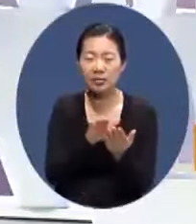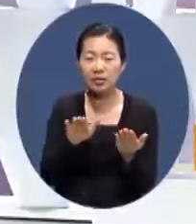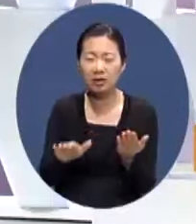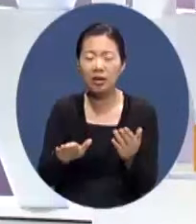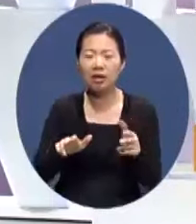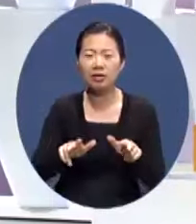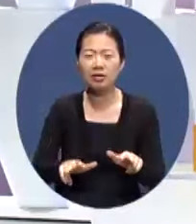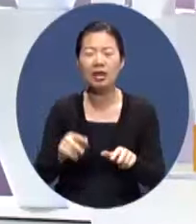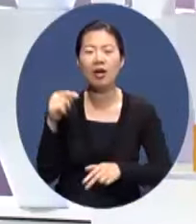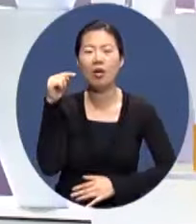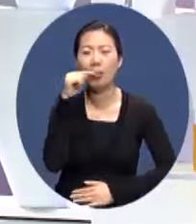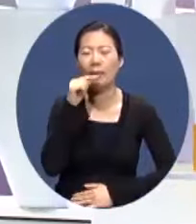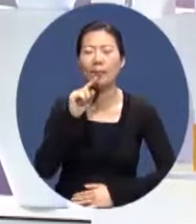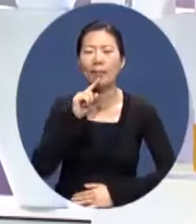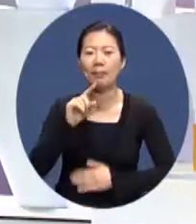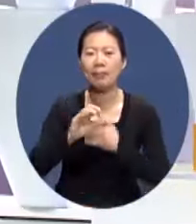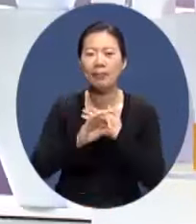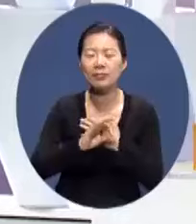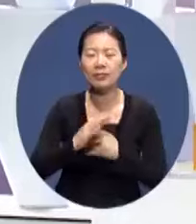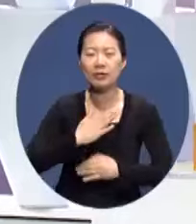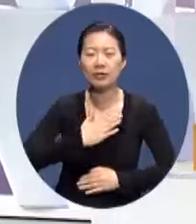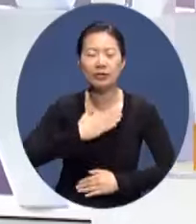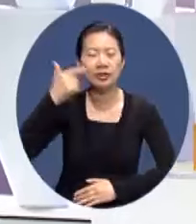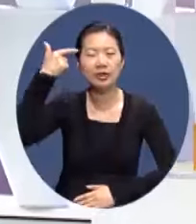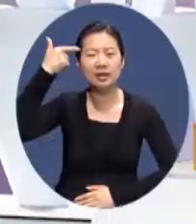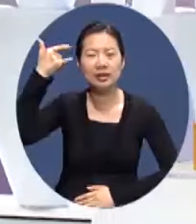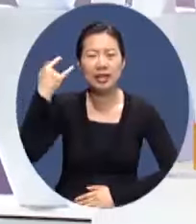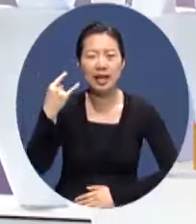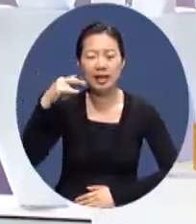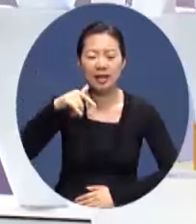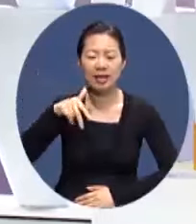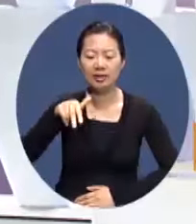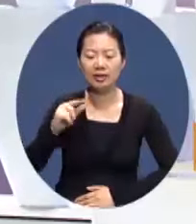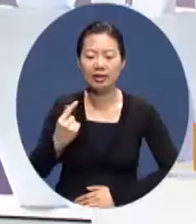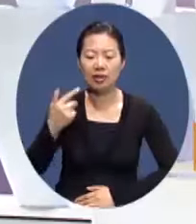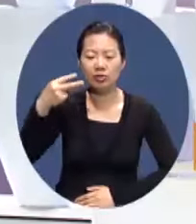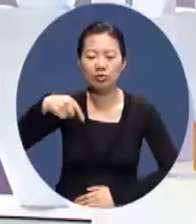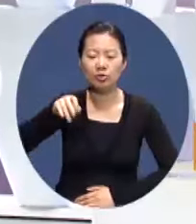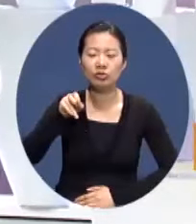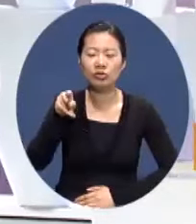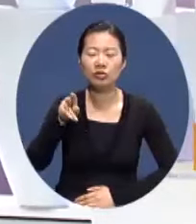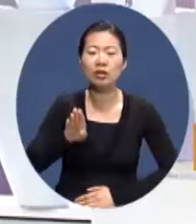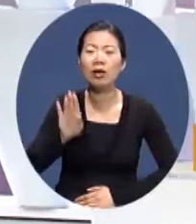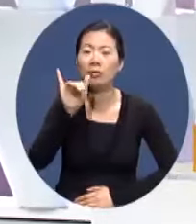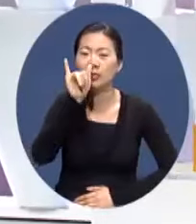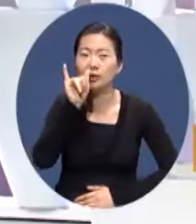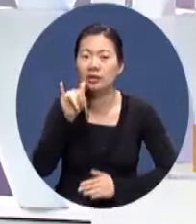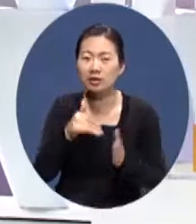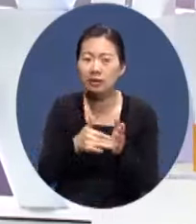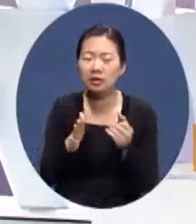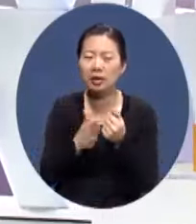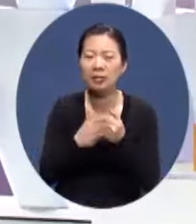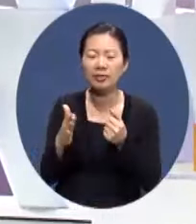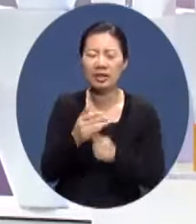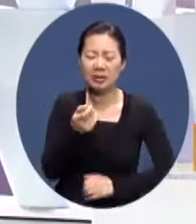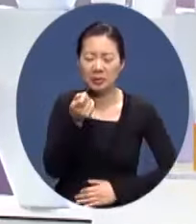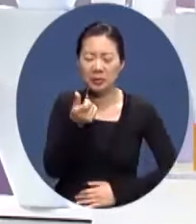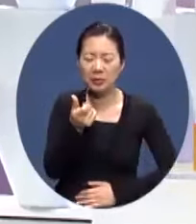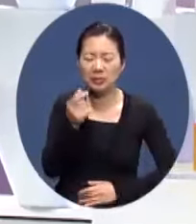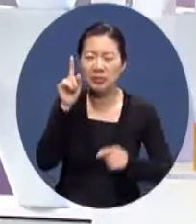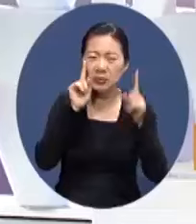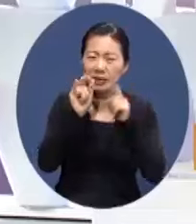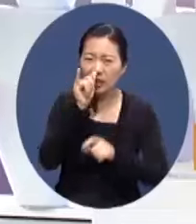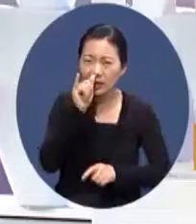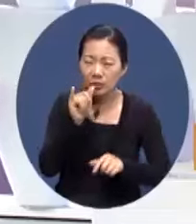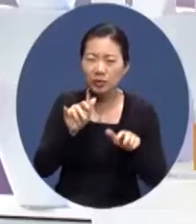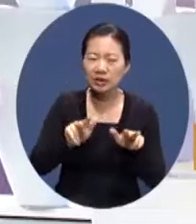이거는 이제 엄격하게 말하면 우리 뇌에 전두엽이라고 하는 영역이 있어요. 그러니까 이 부분이 좀 미세하게 손상이 됐거나